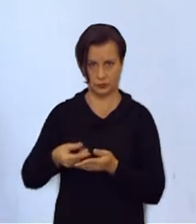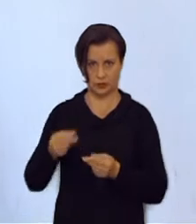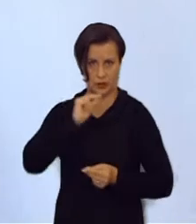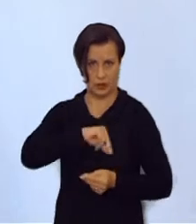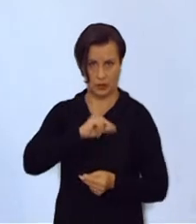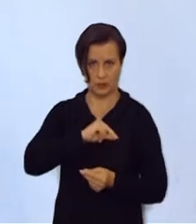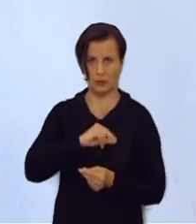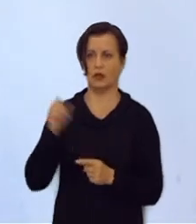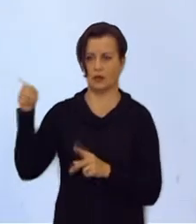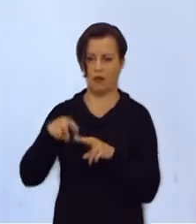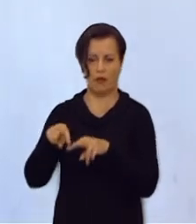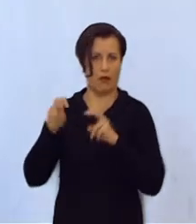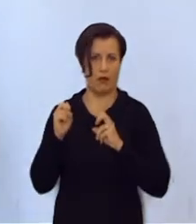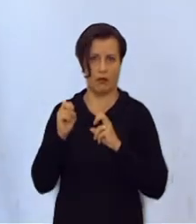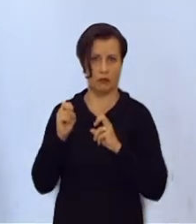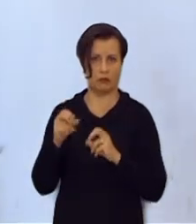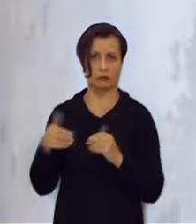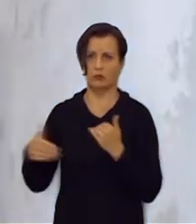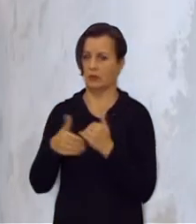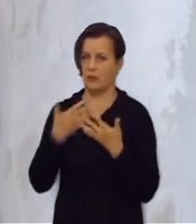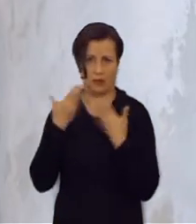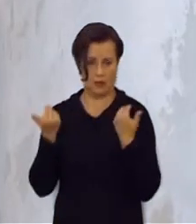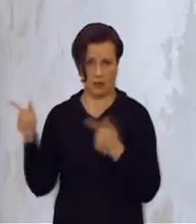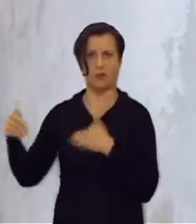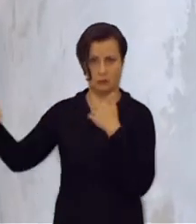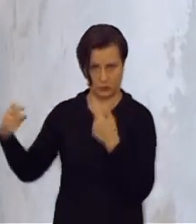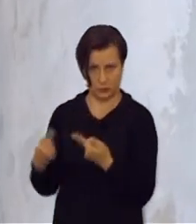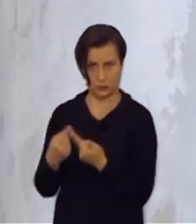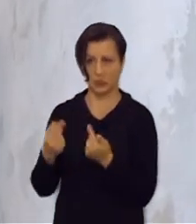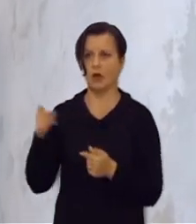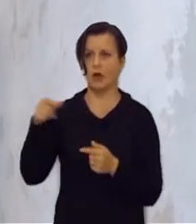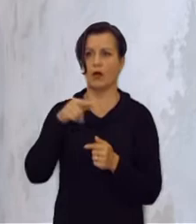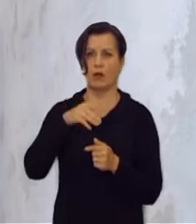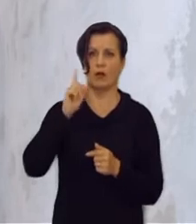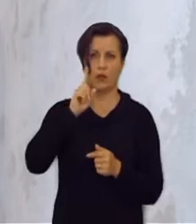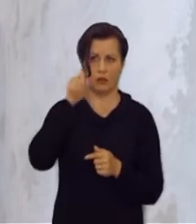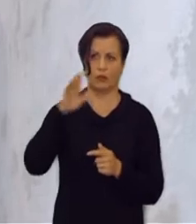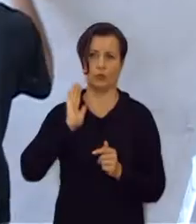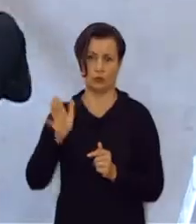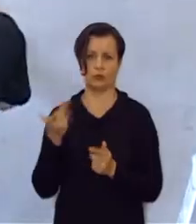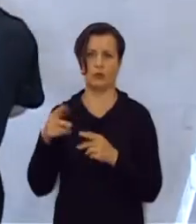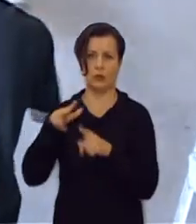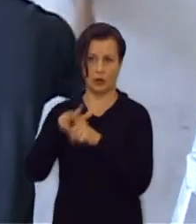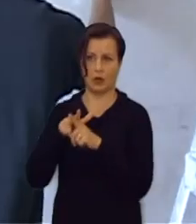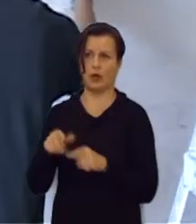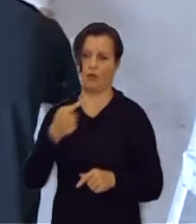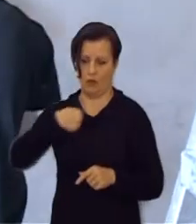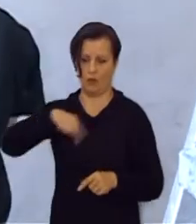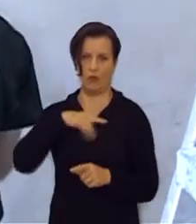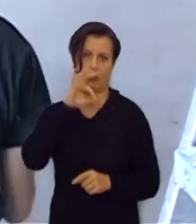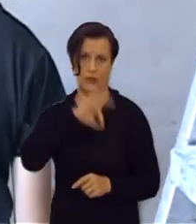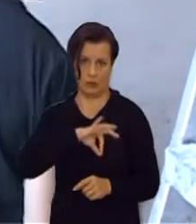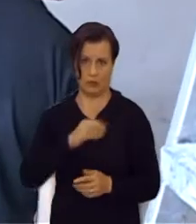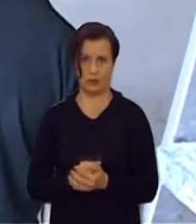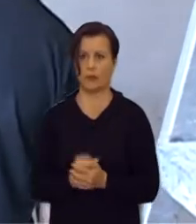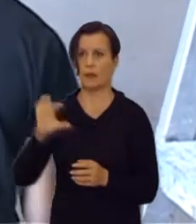ir jisai neatsisakė mums padėti. Ir tiem vaikinams, kurie čia dirba, bus praktika, o mums iš tikrųjų nauda. Ar pirmą